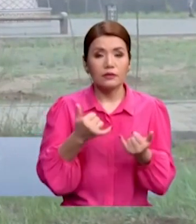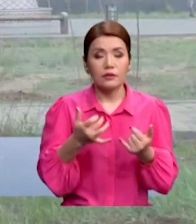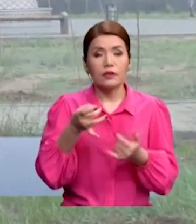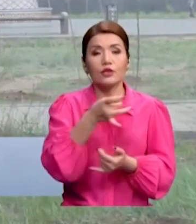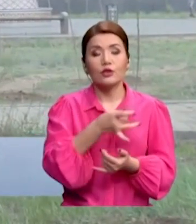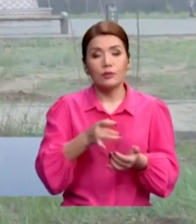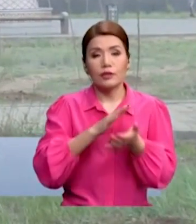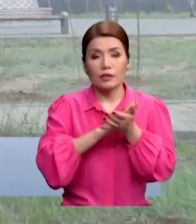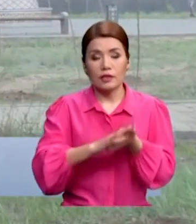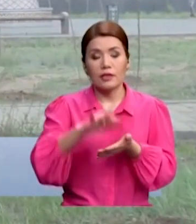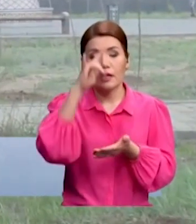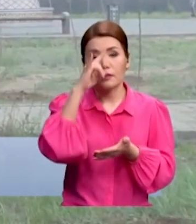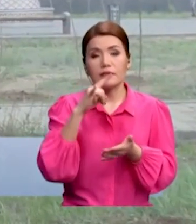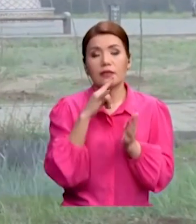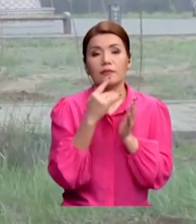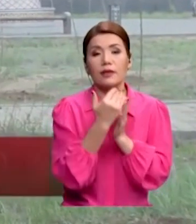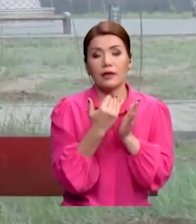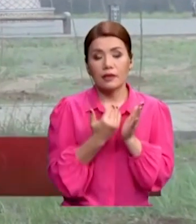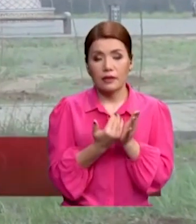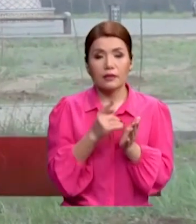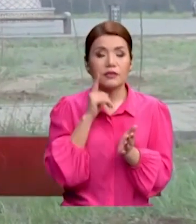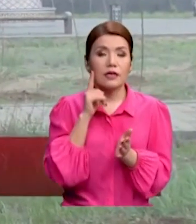республикалық таза Қазақстан акциясы аясында жасыл